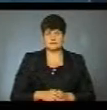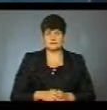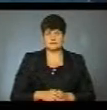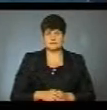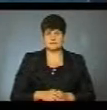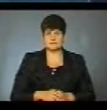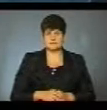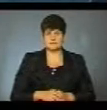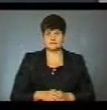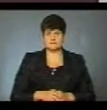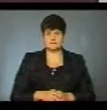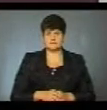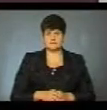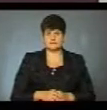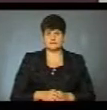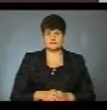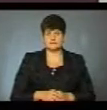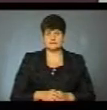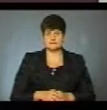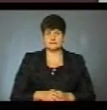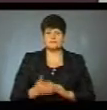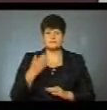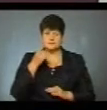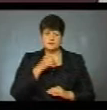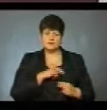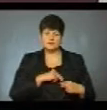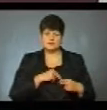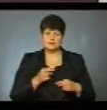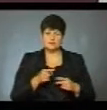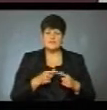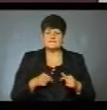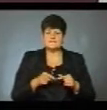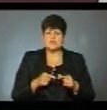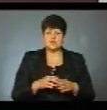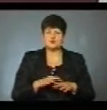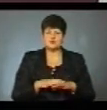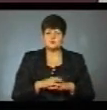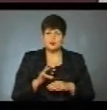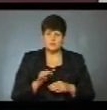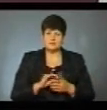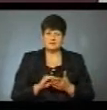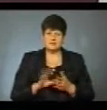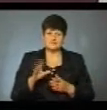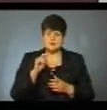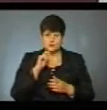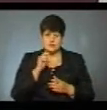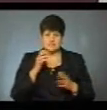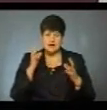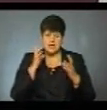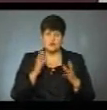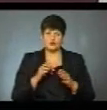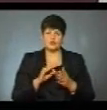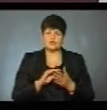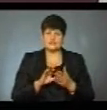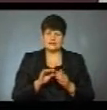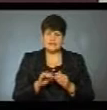на Суспільному. Тернопіль. Торік працівники тернопільської філії Суспільного писали всеукраїнський радіодиктант національної єдності